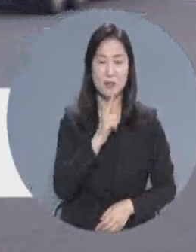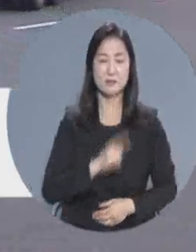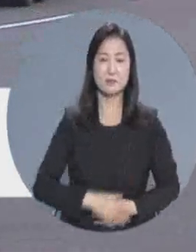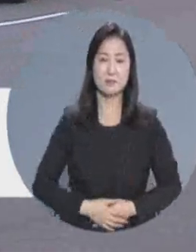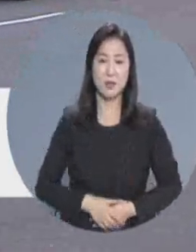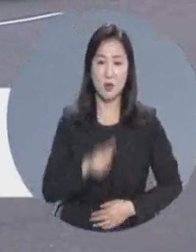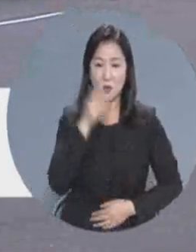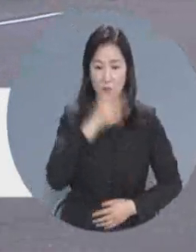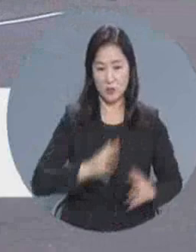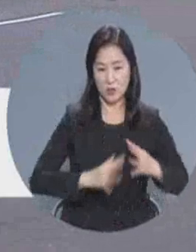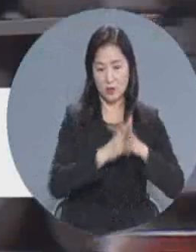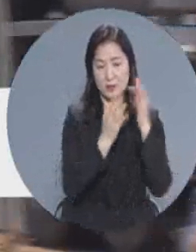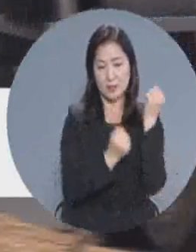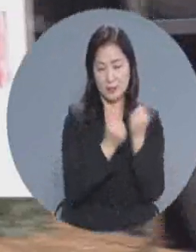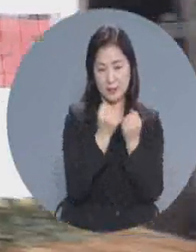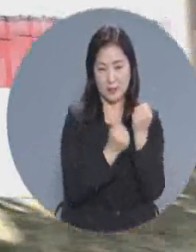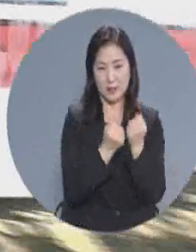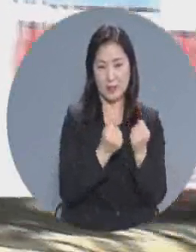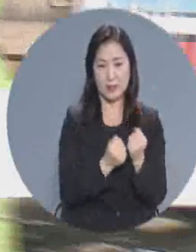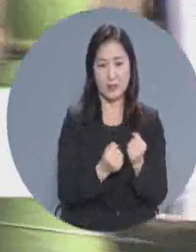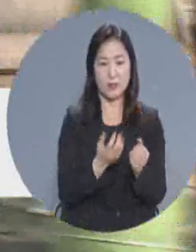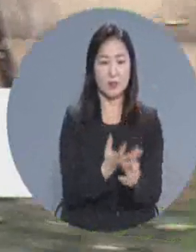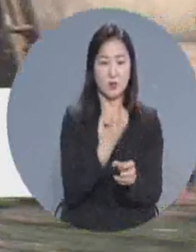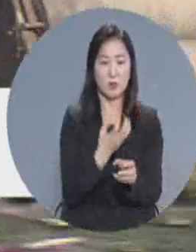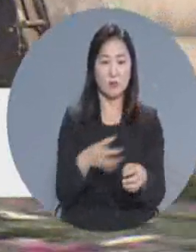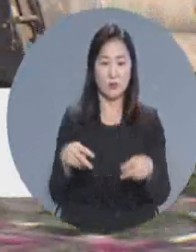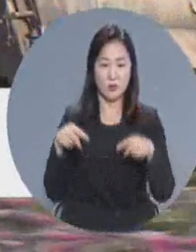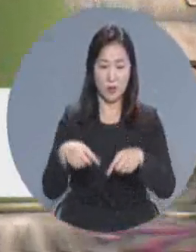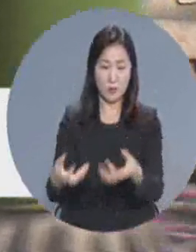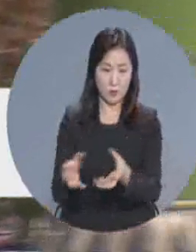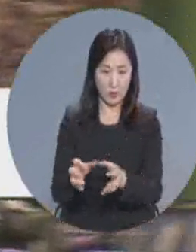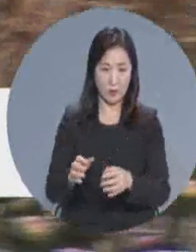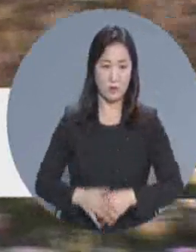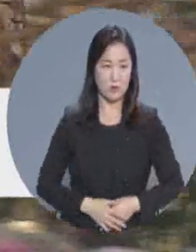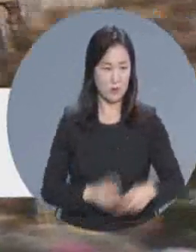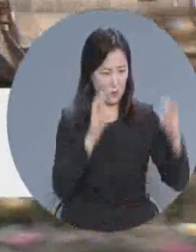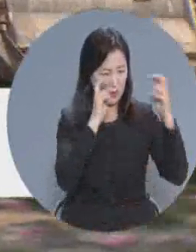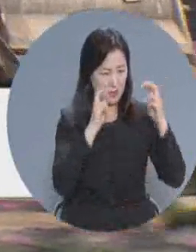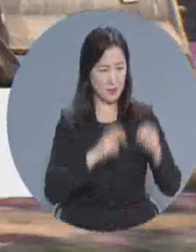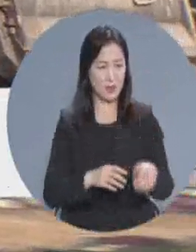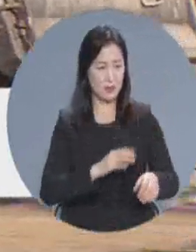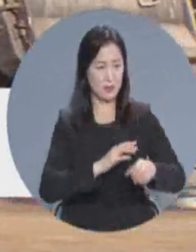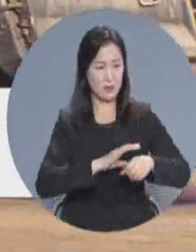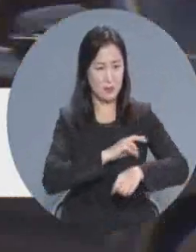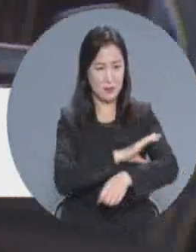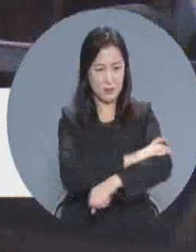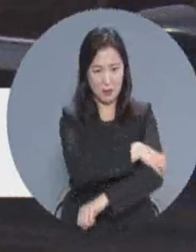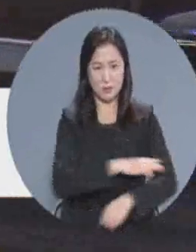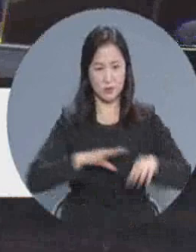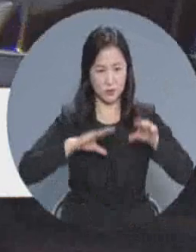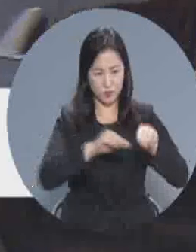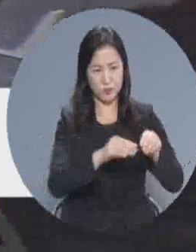여수 건설기계 25톤 대형 덤프협의회는 오늘 시공사의 갑질 중단을 촉구하며